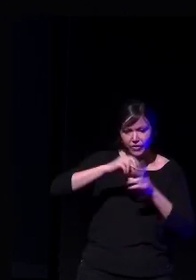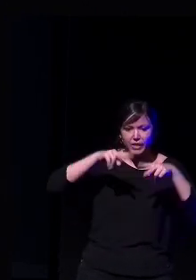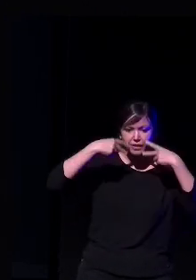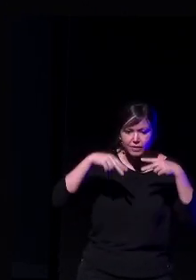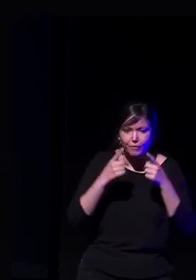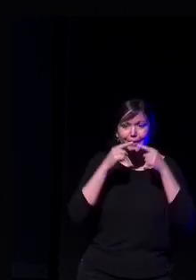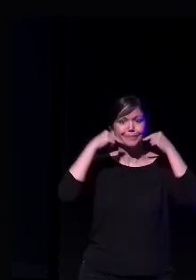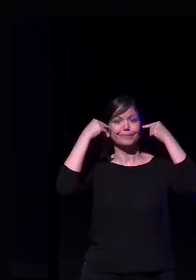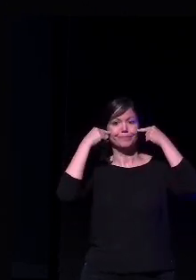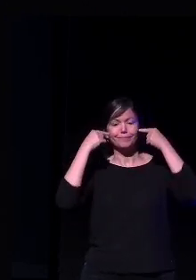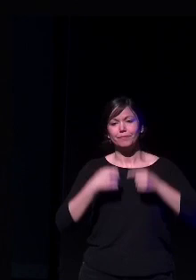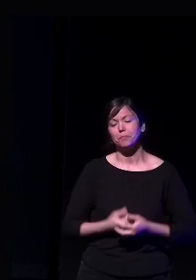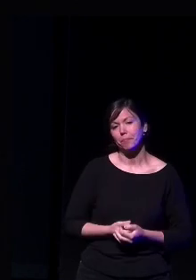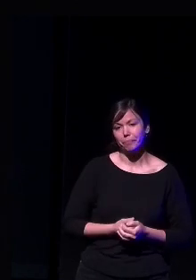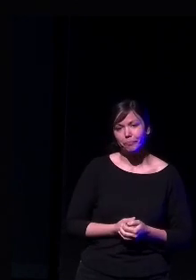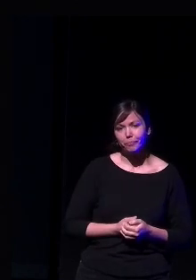un somriure.